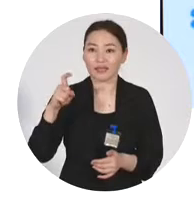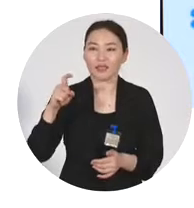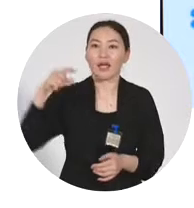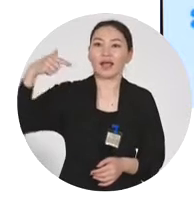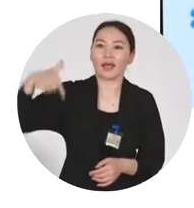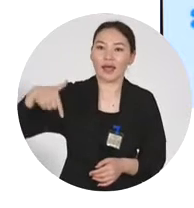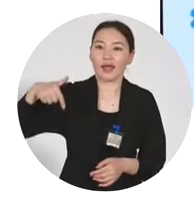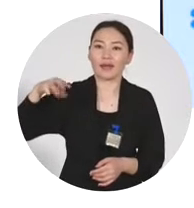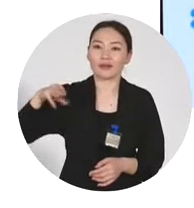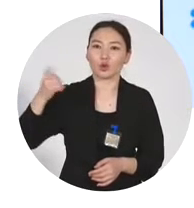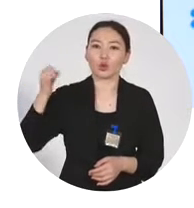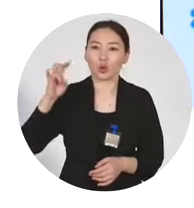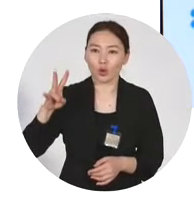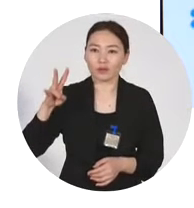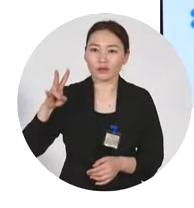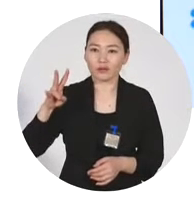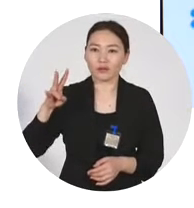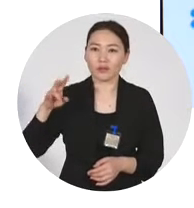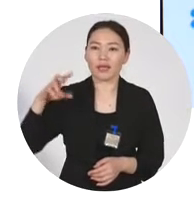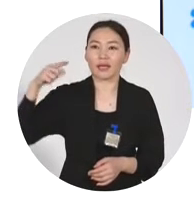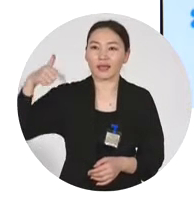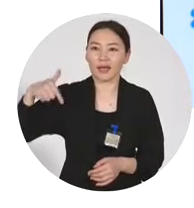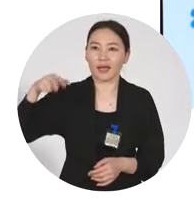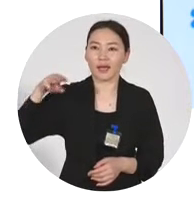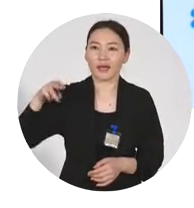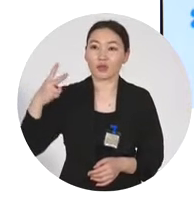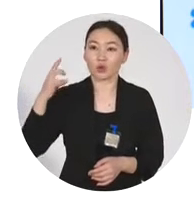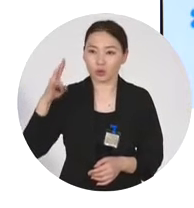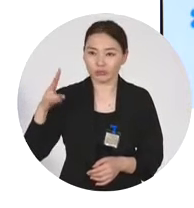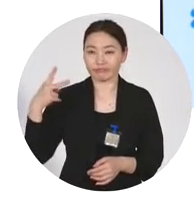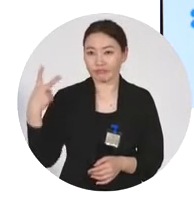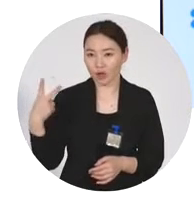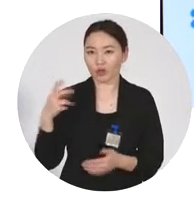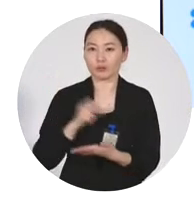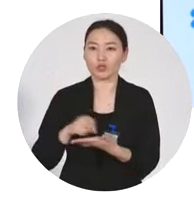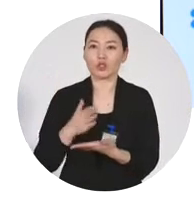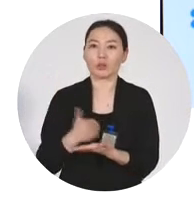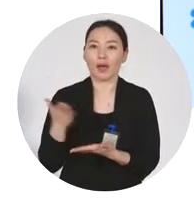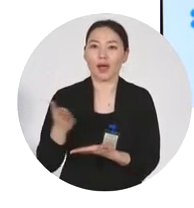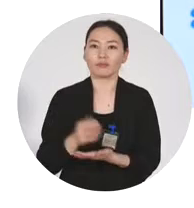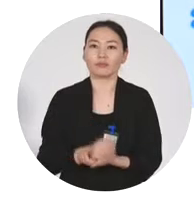нөхцөлийг монгол бичгээр эр үгэнд игтун, эм үгэнд игтун гэж бичдэг ээ.